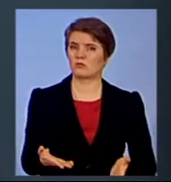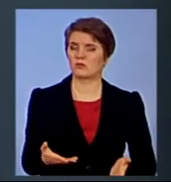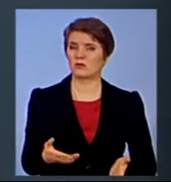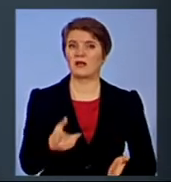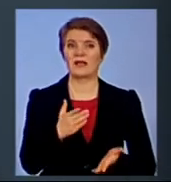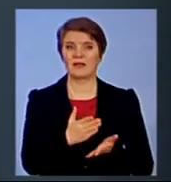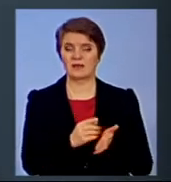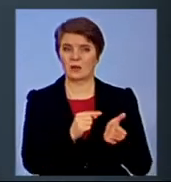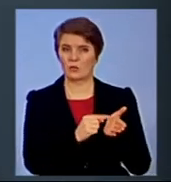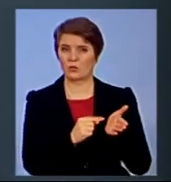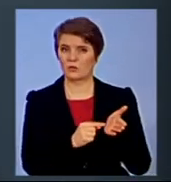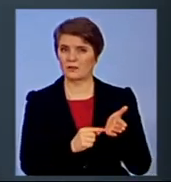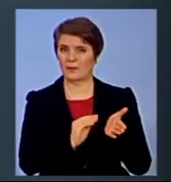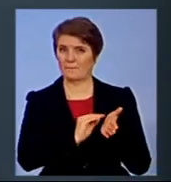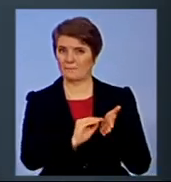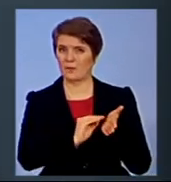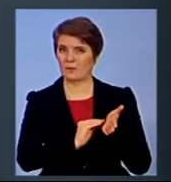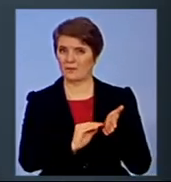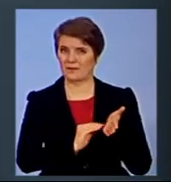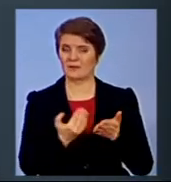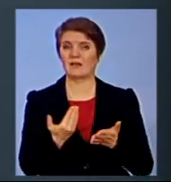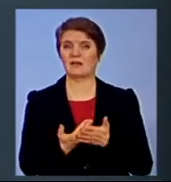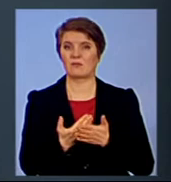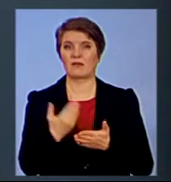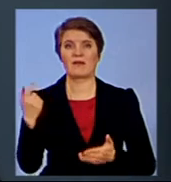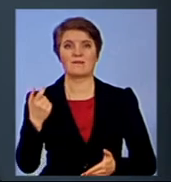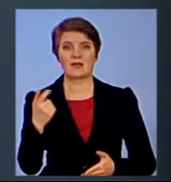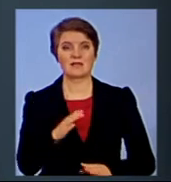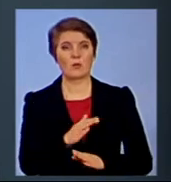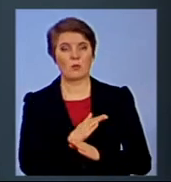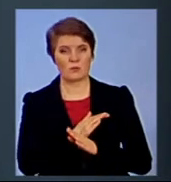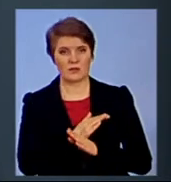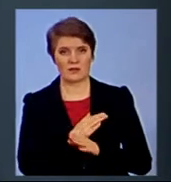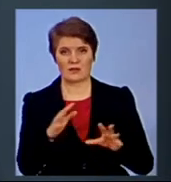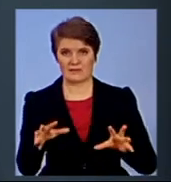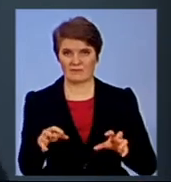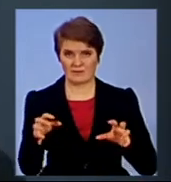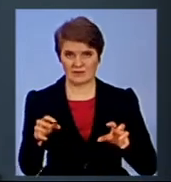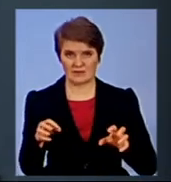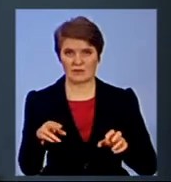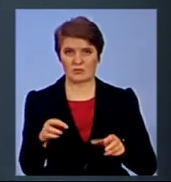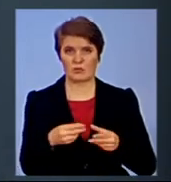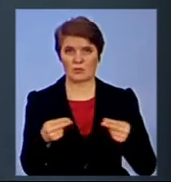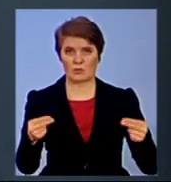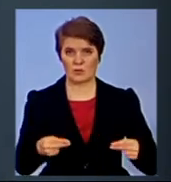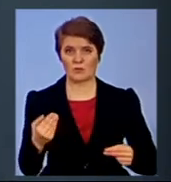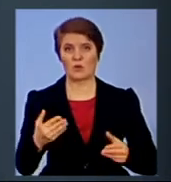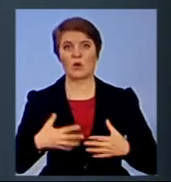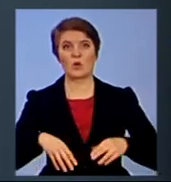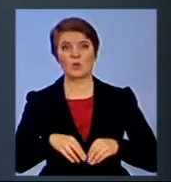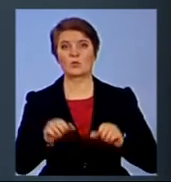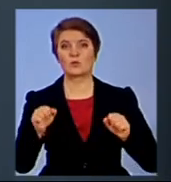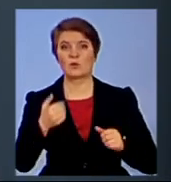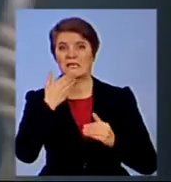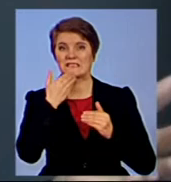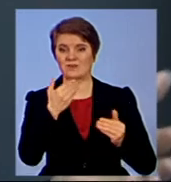Там навіть є такі пункти прописані, так, якщо власник помирає, власник цієї тварини, який зазначений за договором, що його родичі можуть